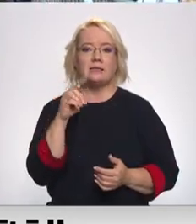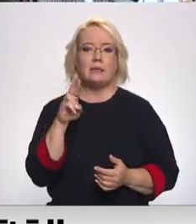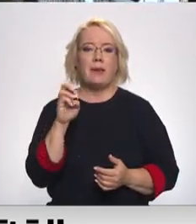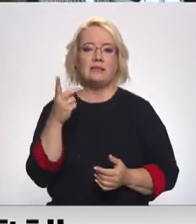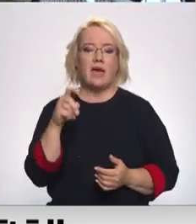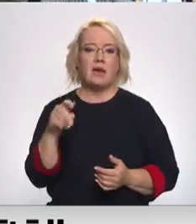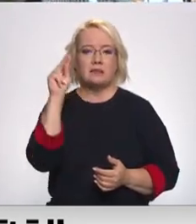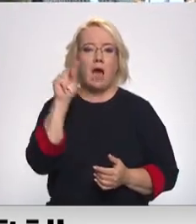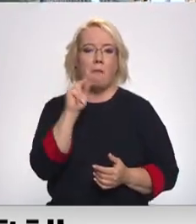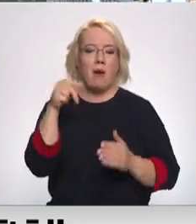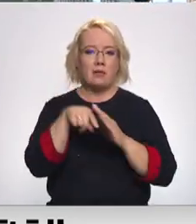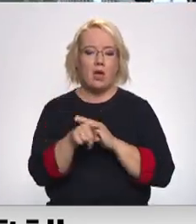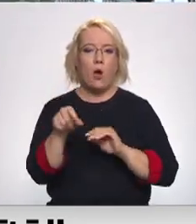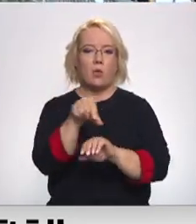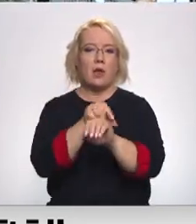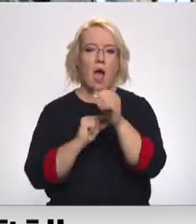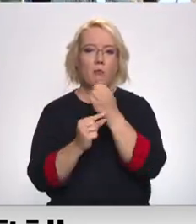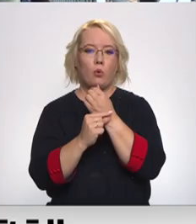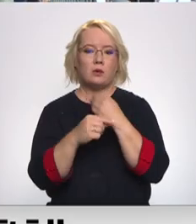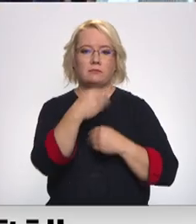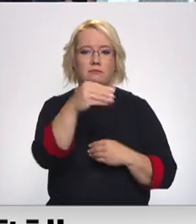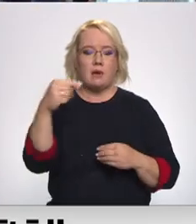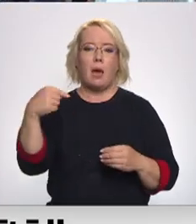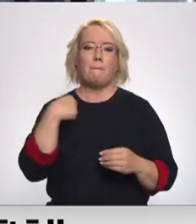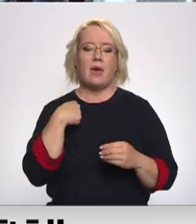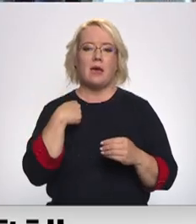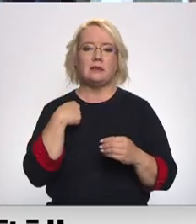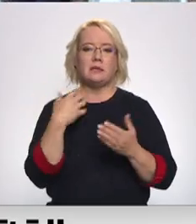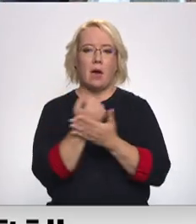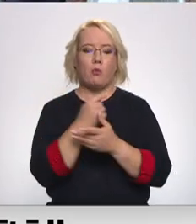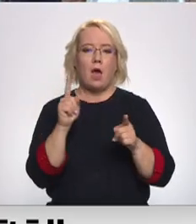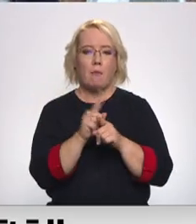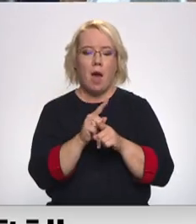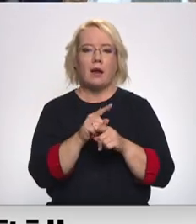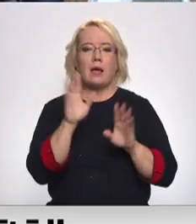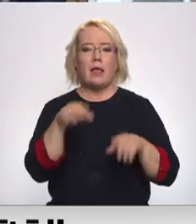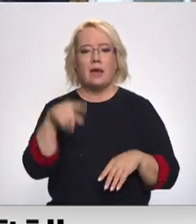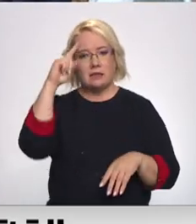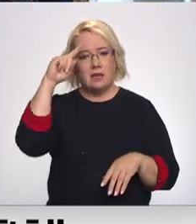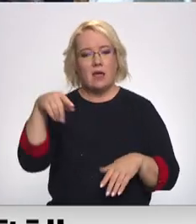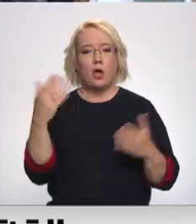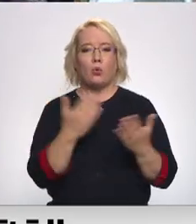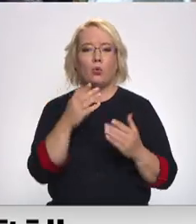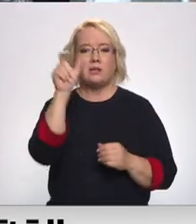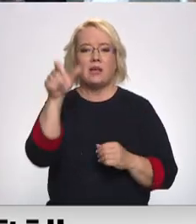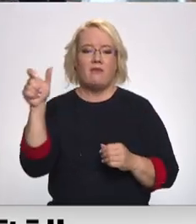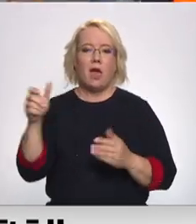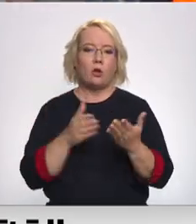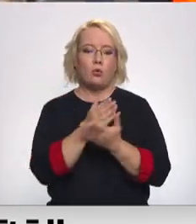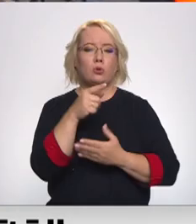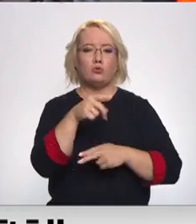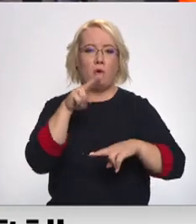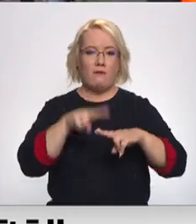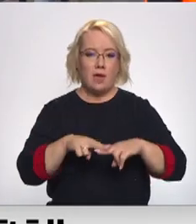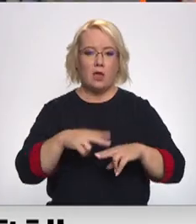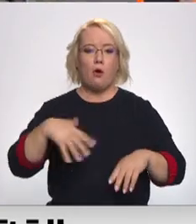izdalīts šāds aprocīts. Arī mēs pie tādām tikām filmējot cilvēkus, lai zinātu, kuri dodas uz šo vietu. Un mēs arī